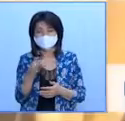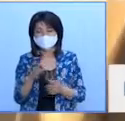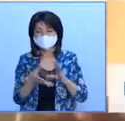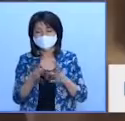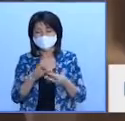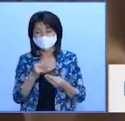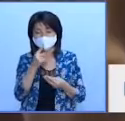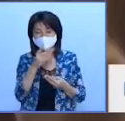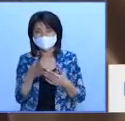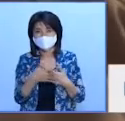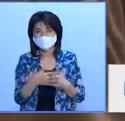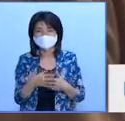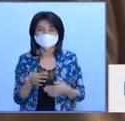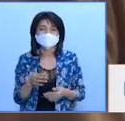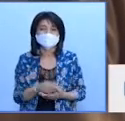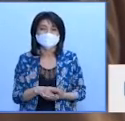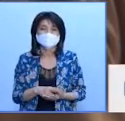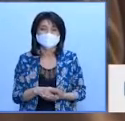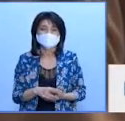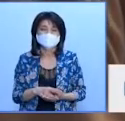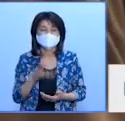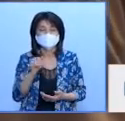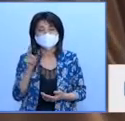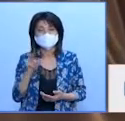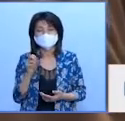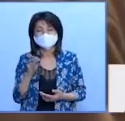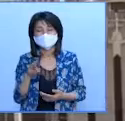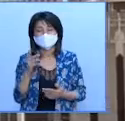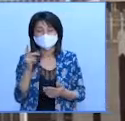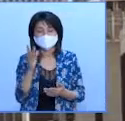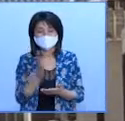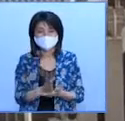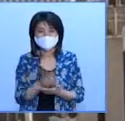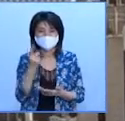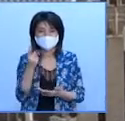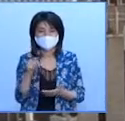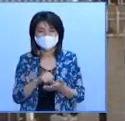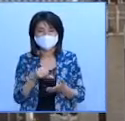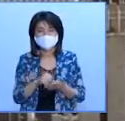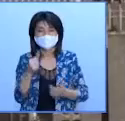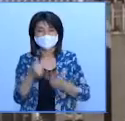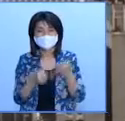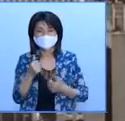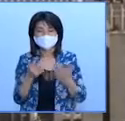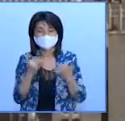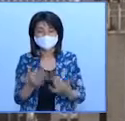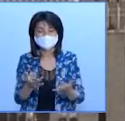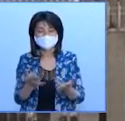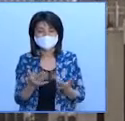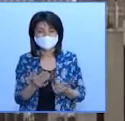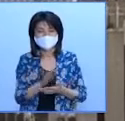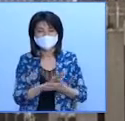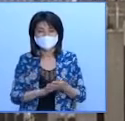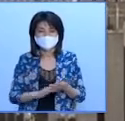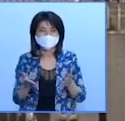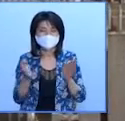ближе к памятной дате. Как оказалось, Азат стал первым участником конкурса. Сейчас продолжается прием заявок,